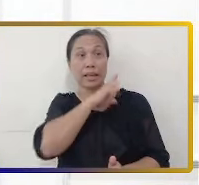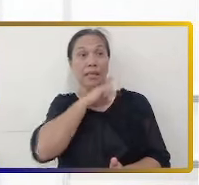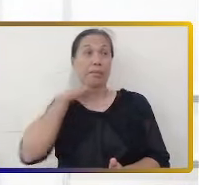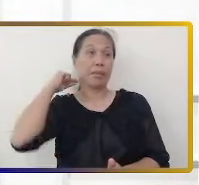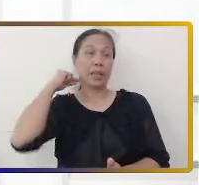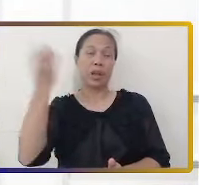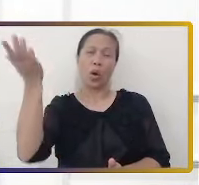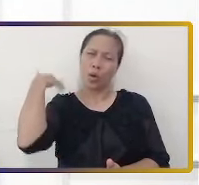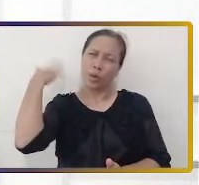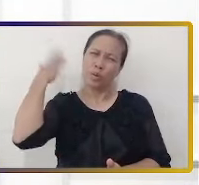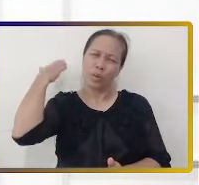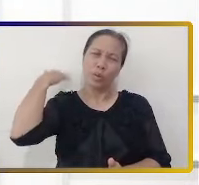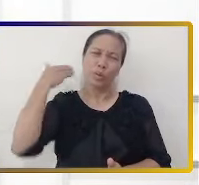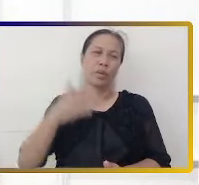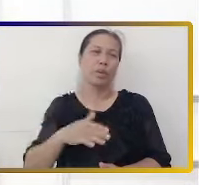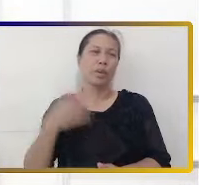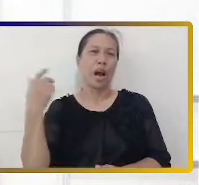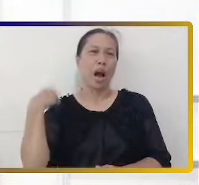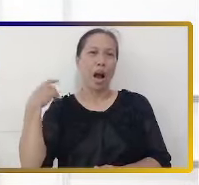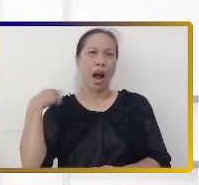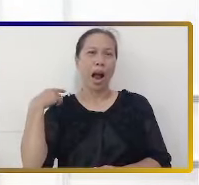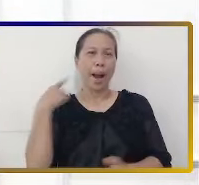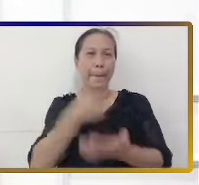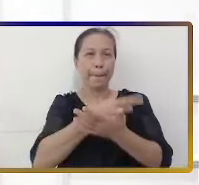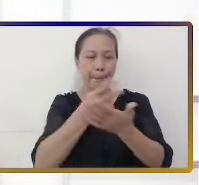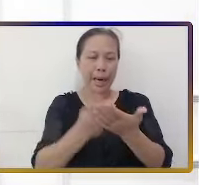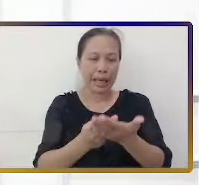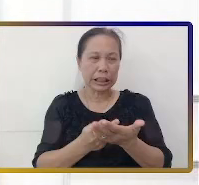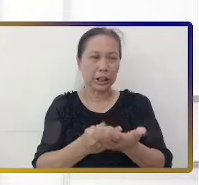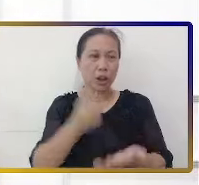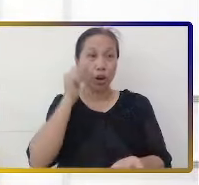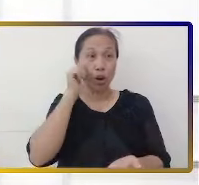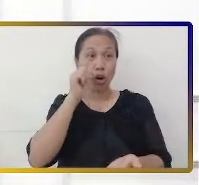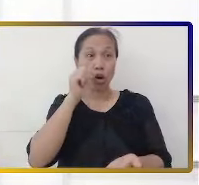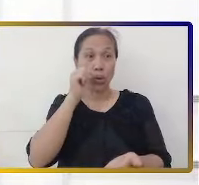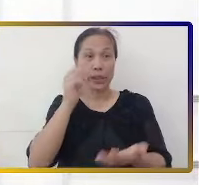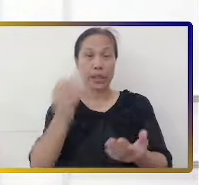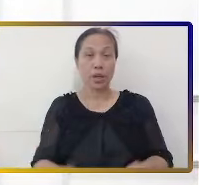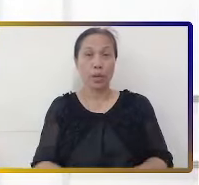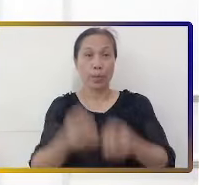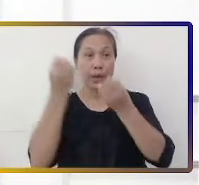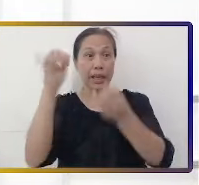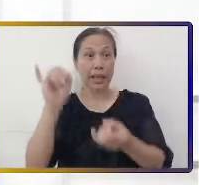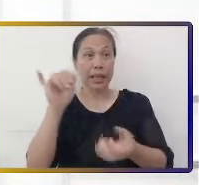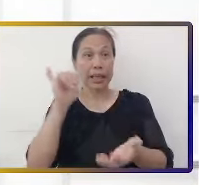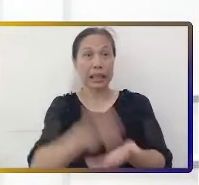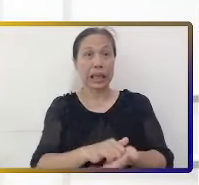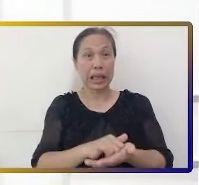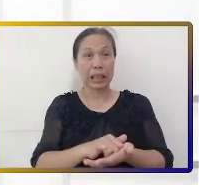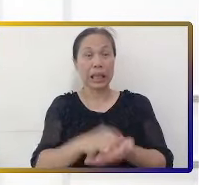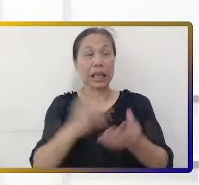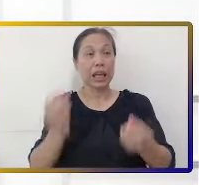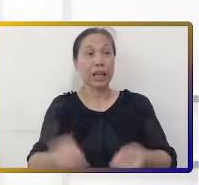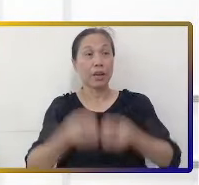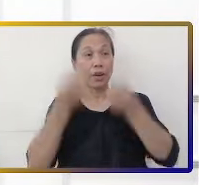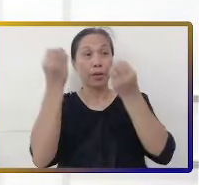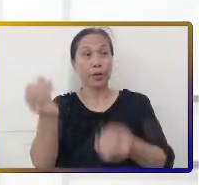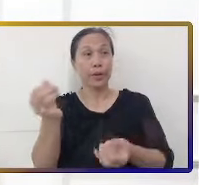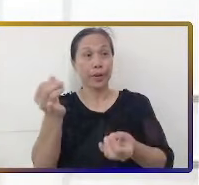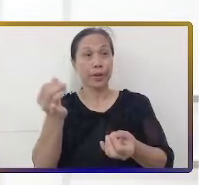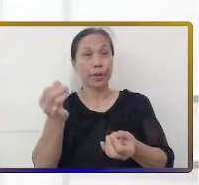days Ay meron po silang part lagi sa offering na ina-alay na ino-offer ng